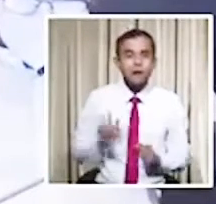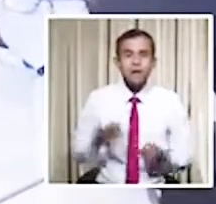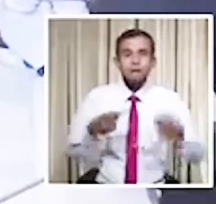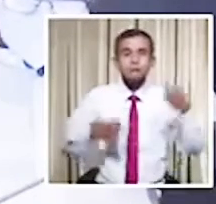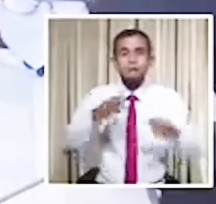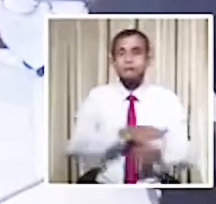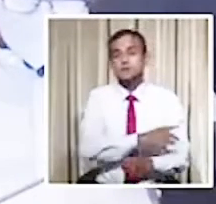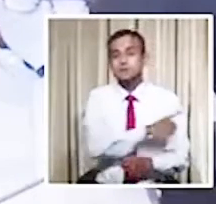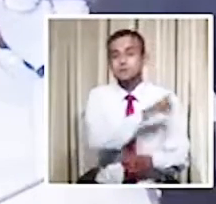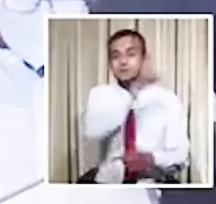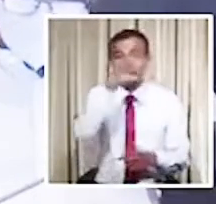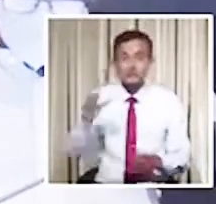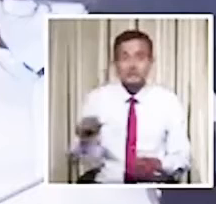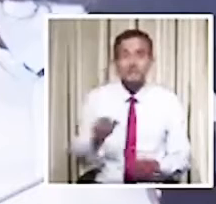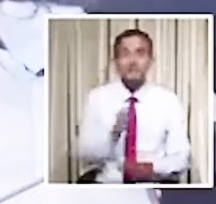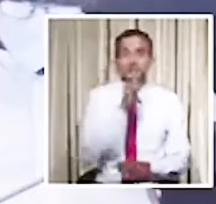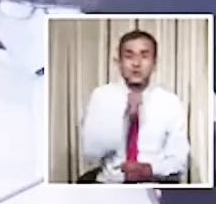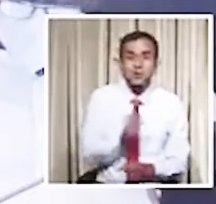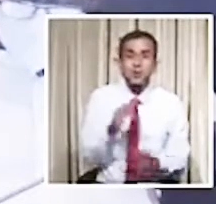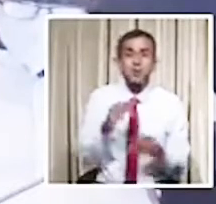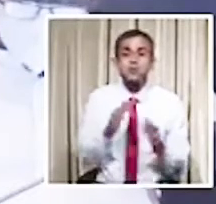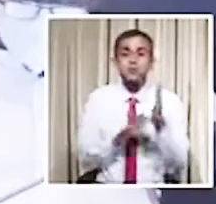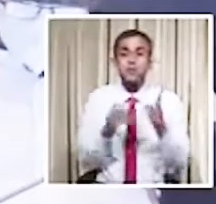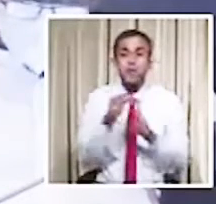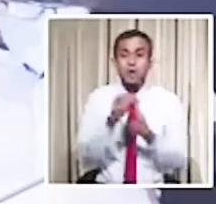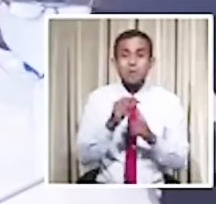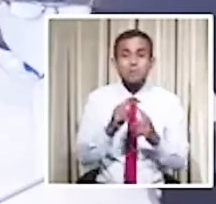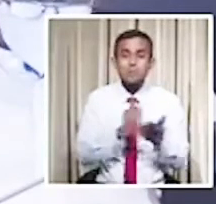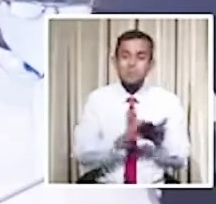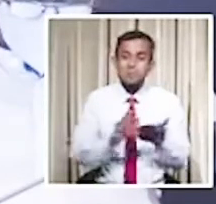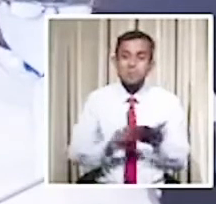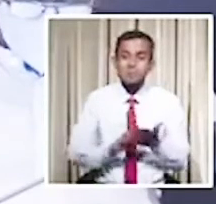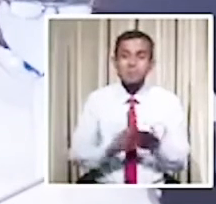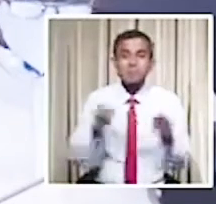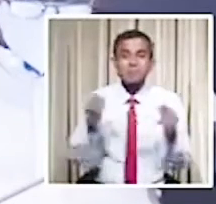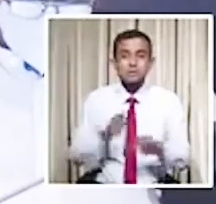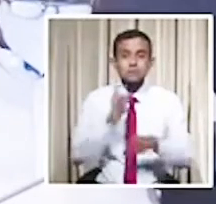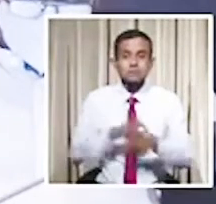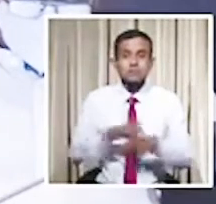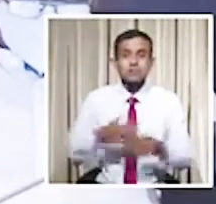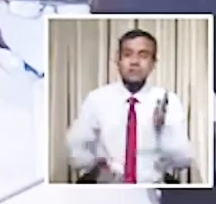විවාදයේ පුරාම. මට මතකයි වයෝවෘද්ධ වනිනායක මුදල් ඇමතුමා සටහන් ගන්න හැටි.